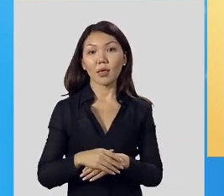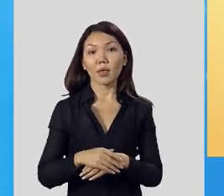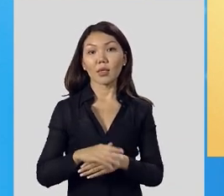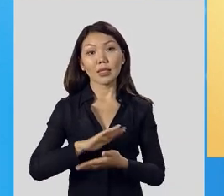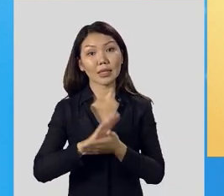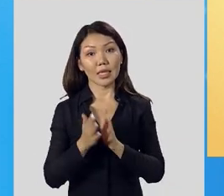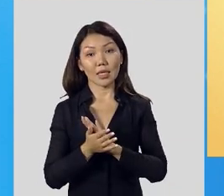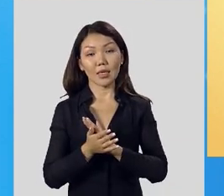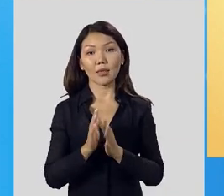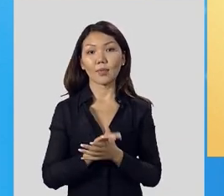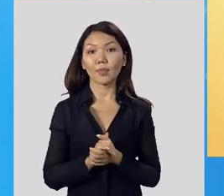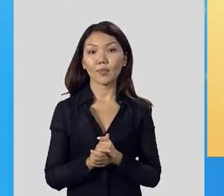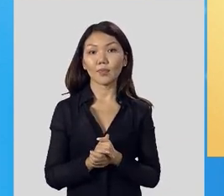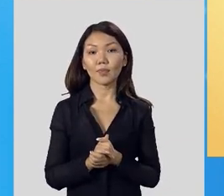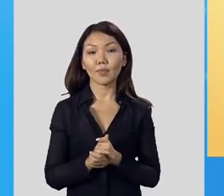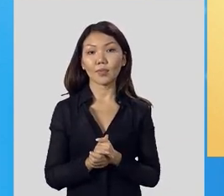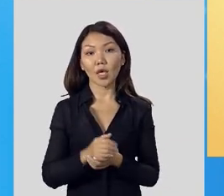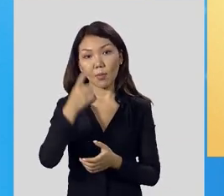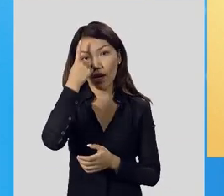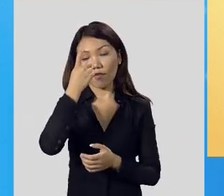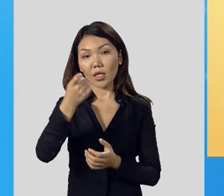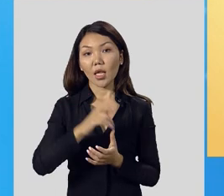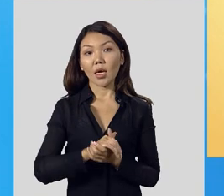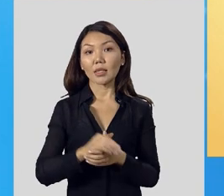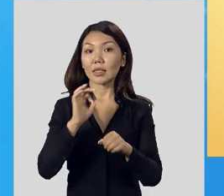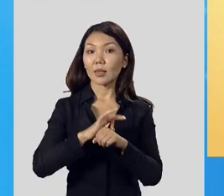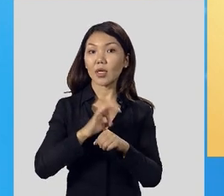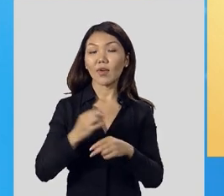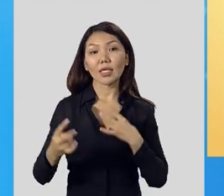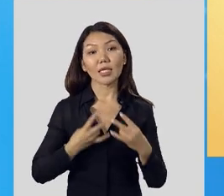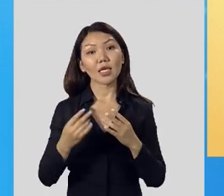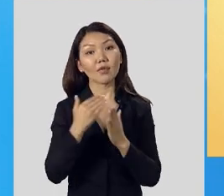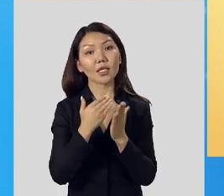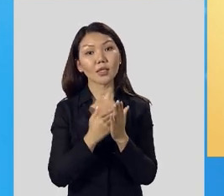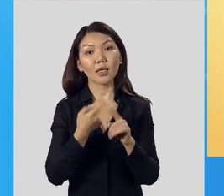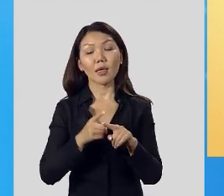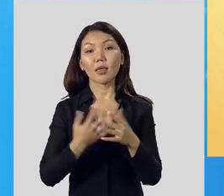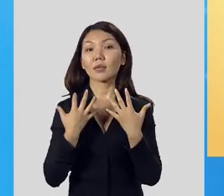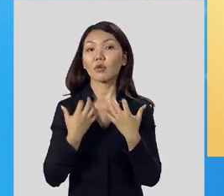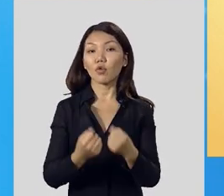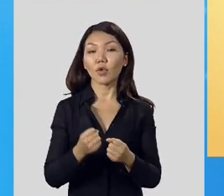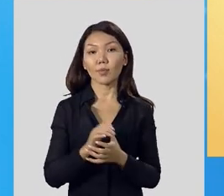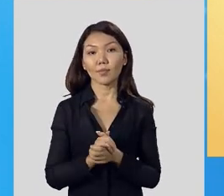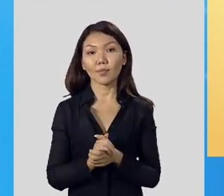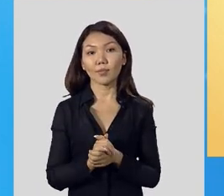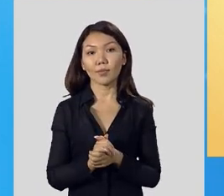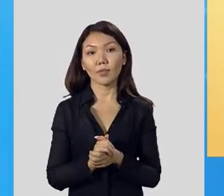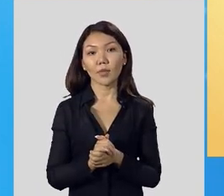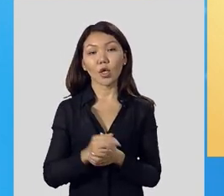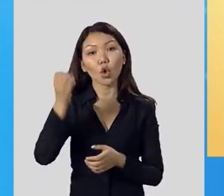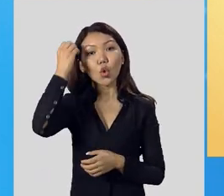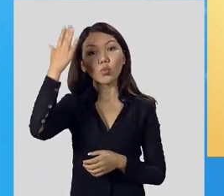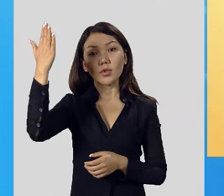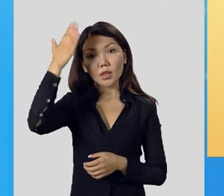эмоциональное состояние. Профилактика заболеваний нервной системы – это здоровье и